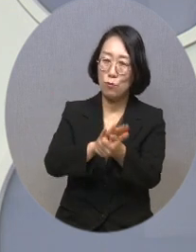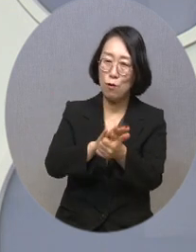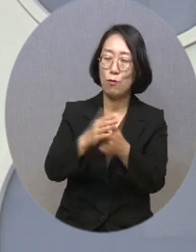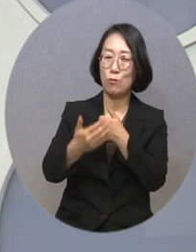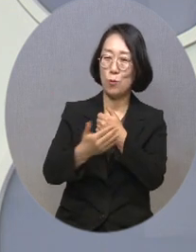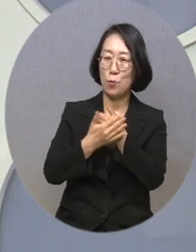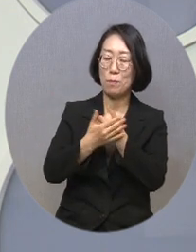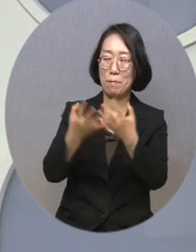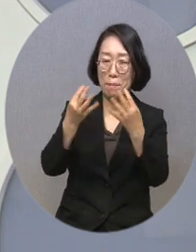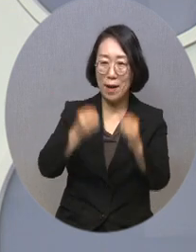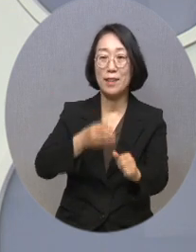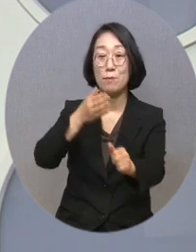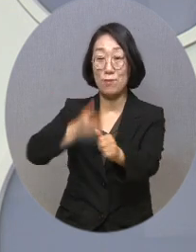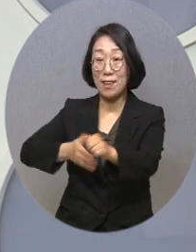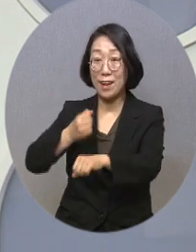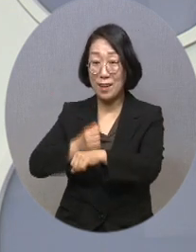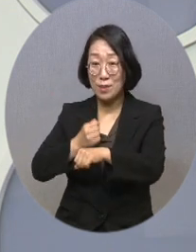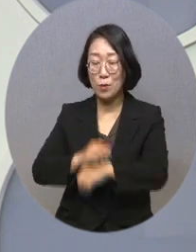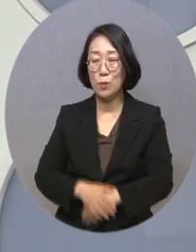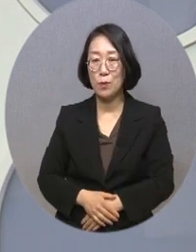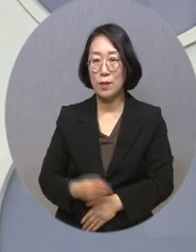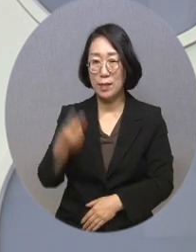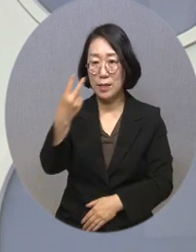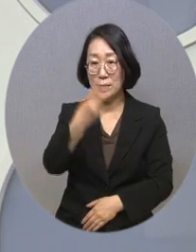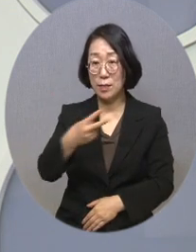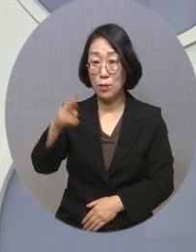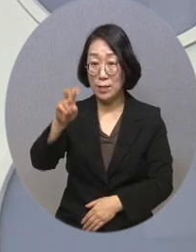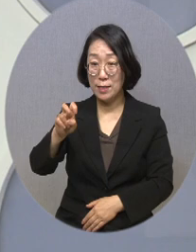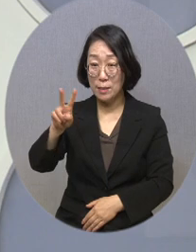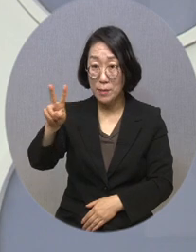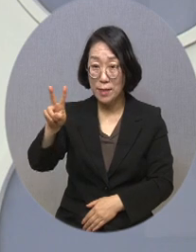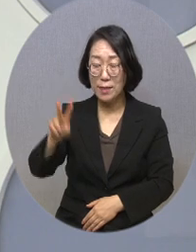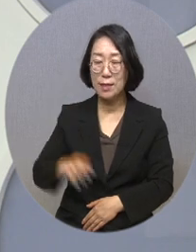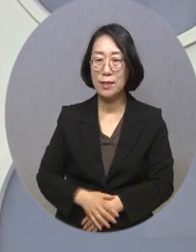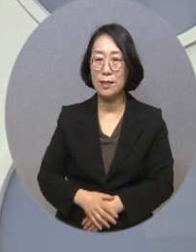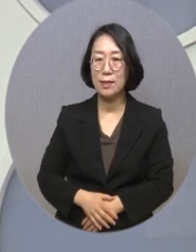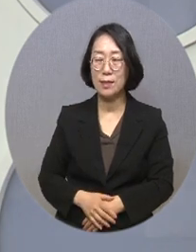성원을 부탁드리고 또 2022년도 이제